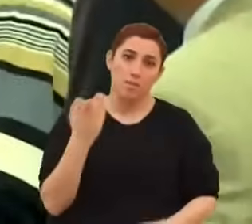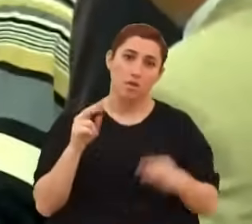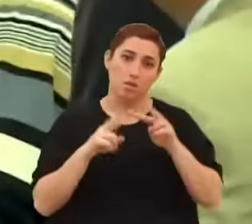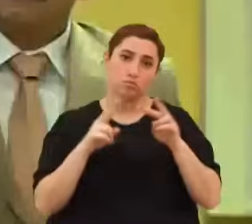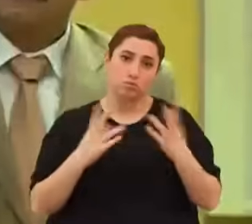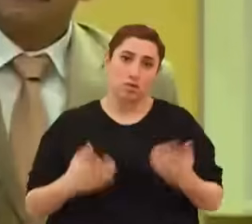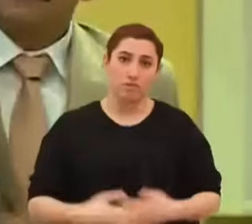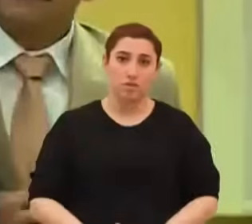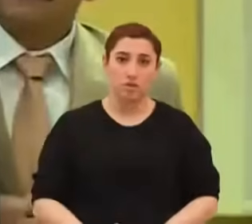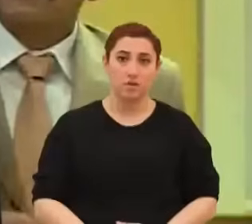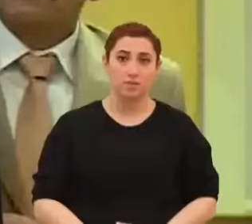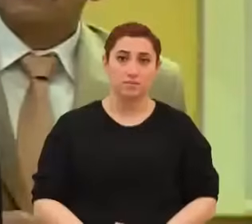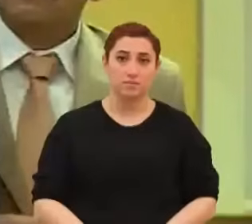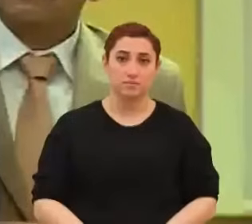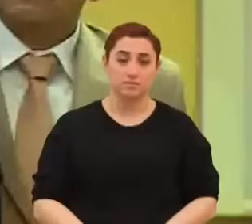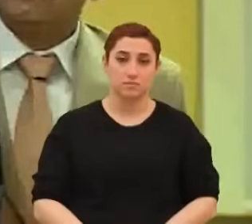Mustafa.